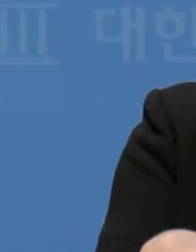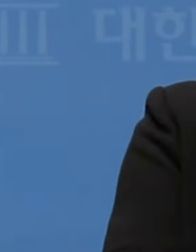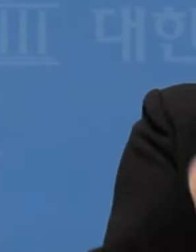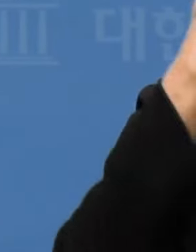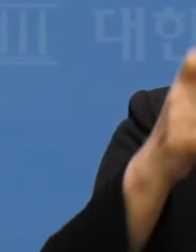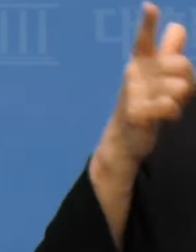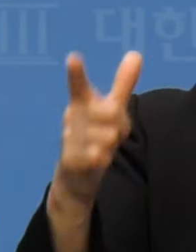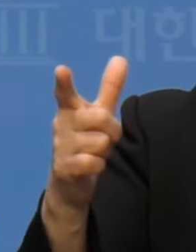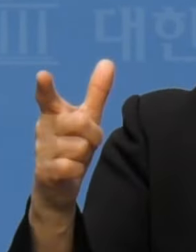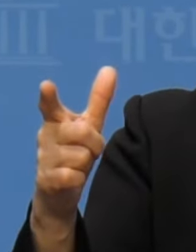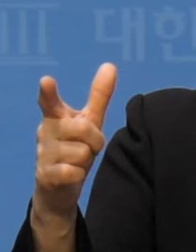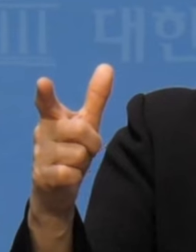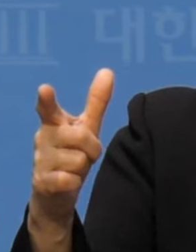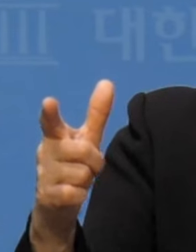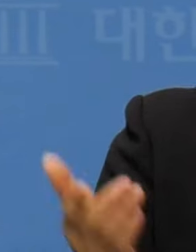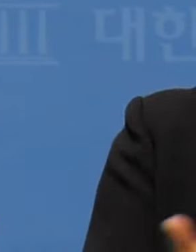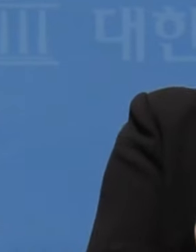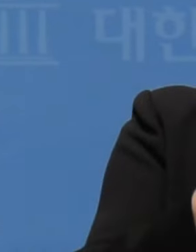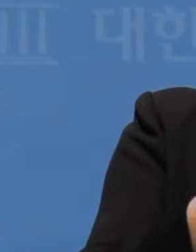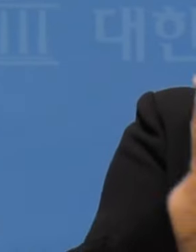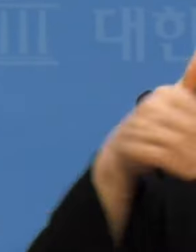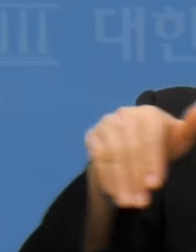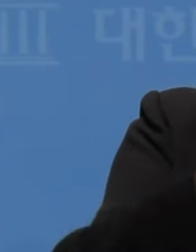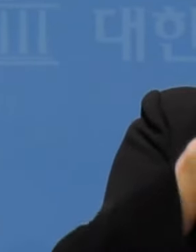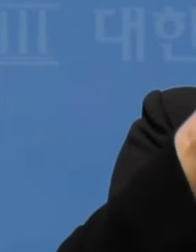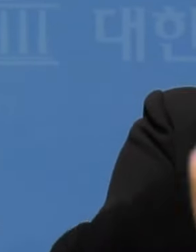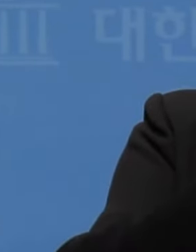용산만의 Y컬처 육성 정책을 펼치겠습니다.